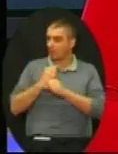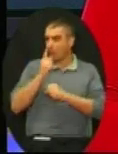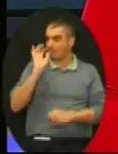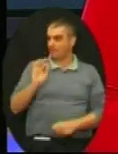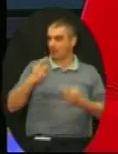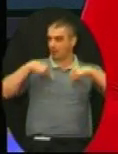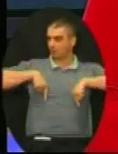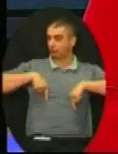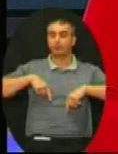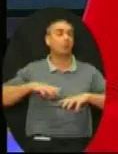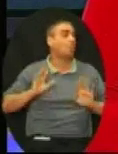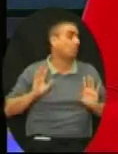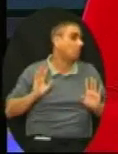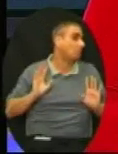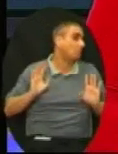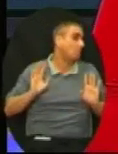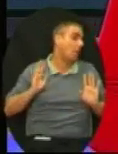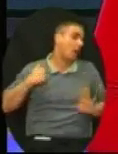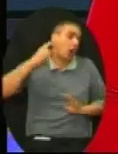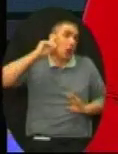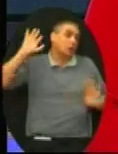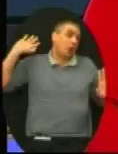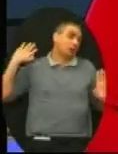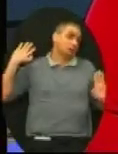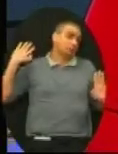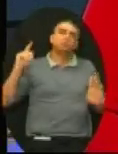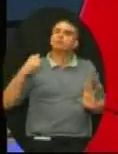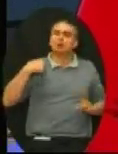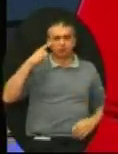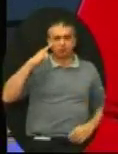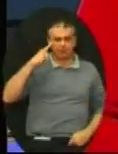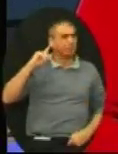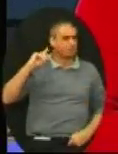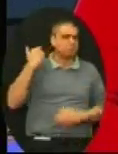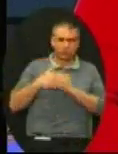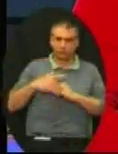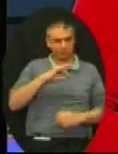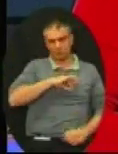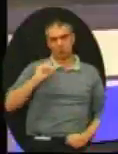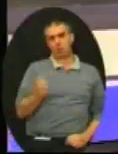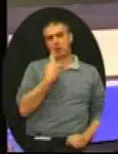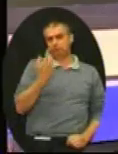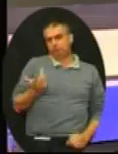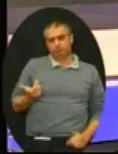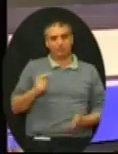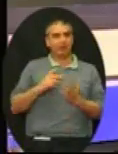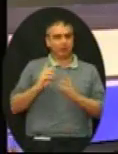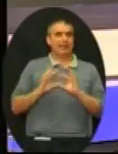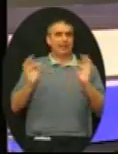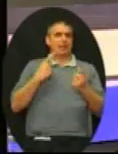פגע ביושב הראש שלה. אני לא יודעת, אני חושבת, אתה יודע מה? תחושה שלי שכולם יצאו נזכרים, כי פתאום היה